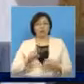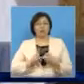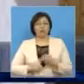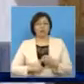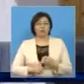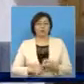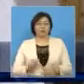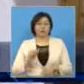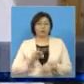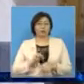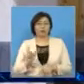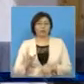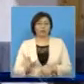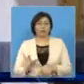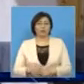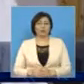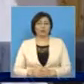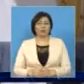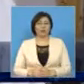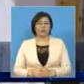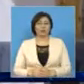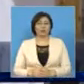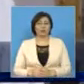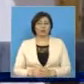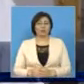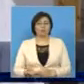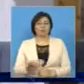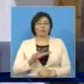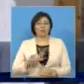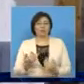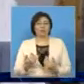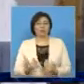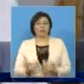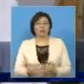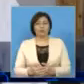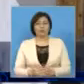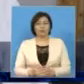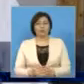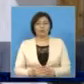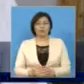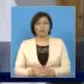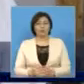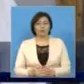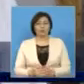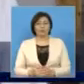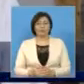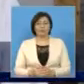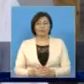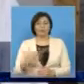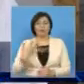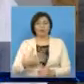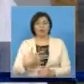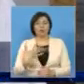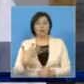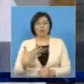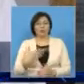нәтижесіндегі науқастар. Енді ол, бүгін біз енді ургентті күн, жалпы күндегі